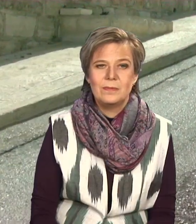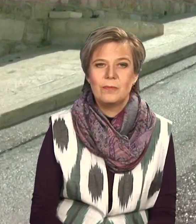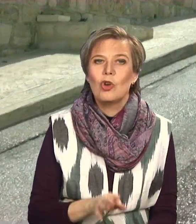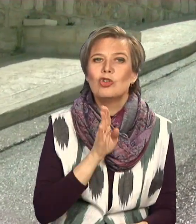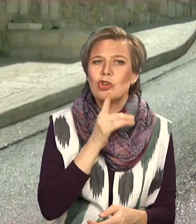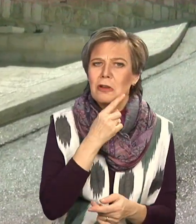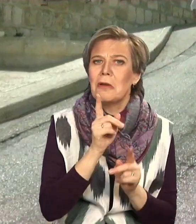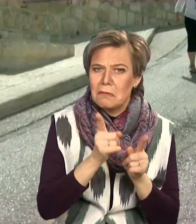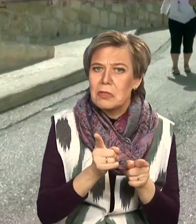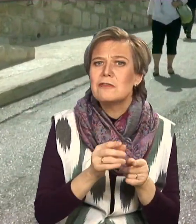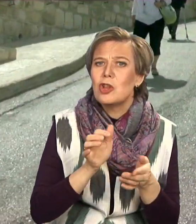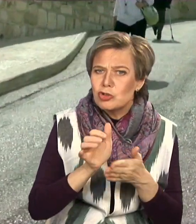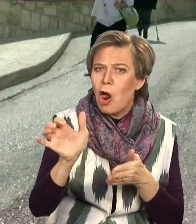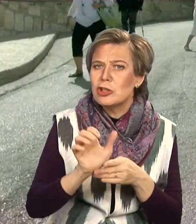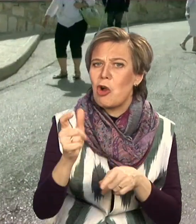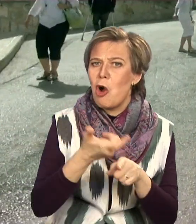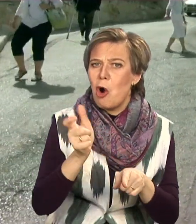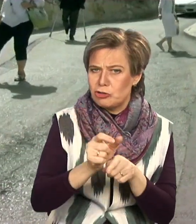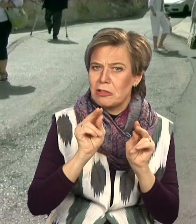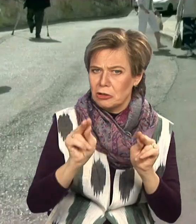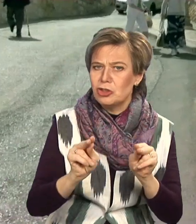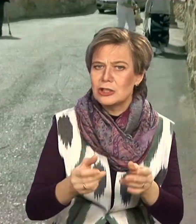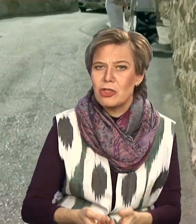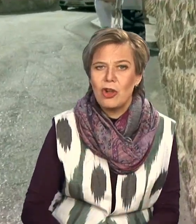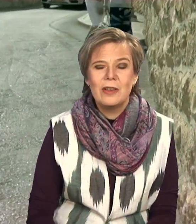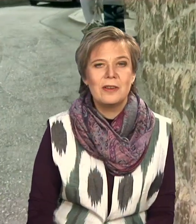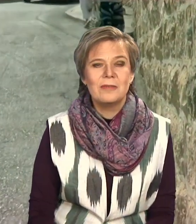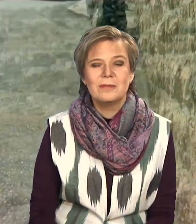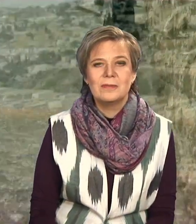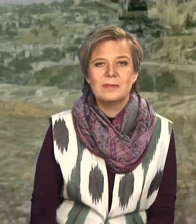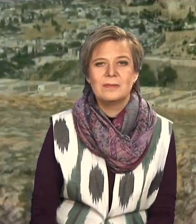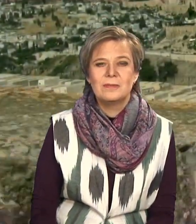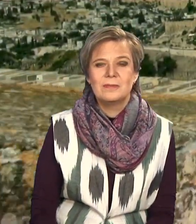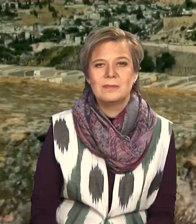Там скользко. Босиком прочим. Я могу с компанией машины не